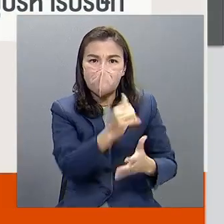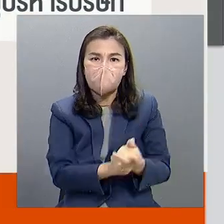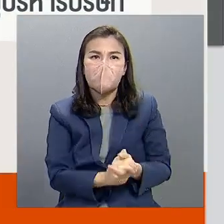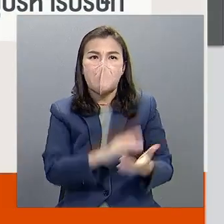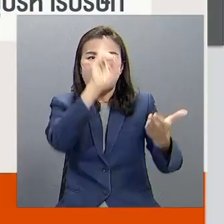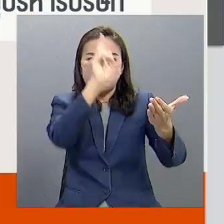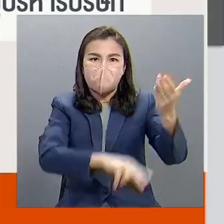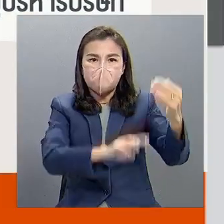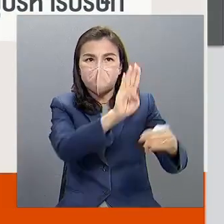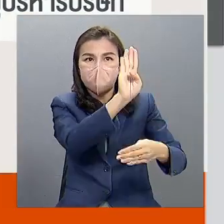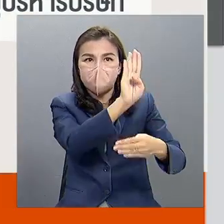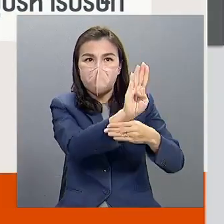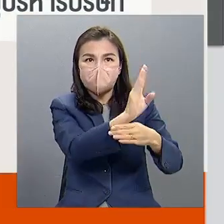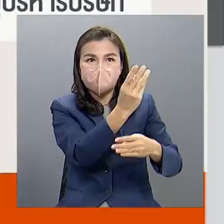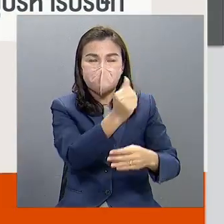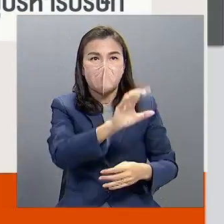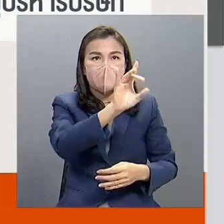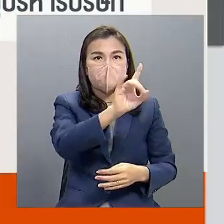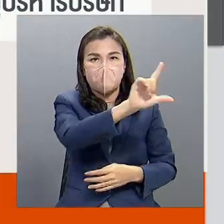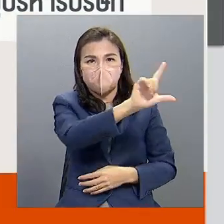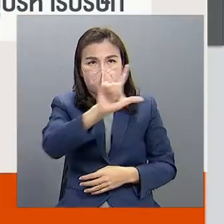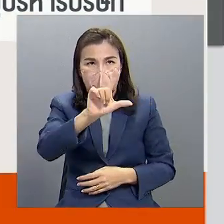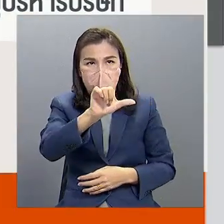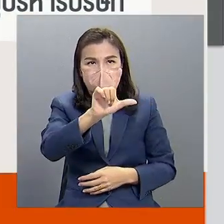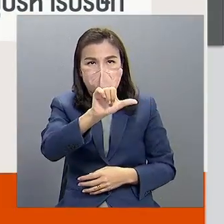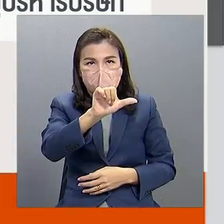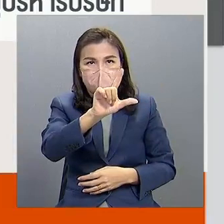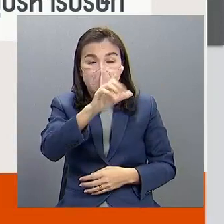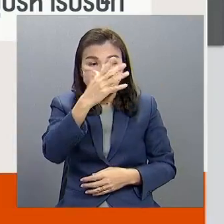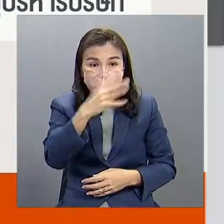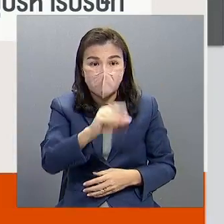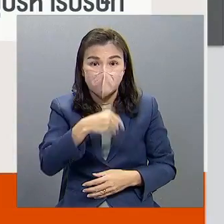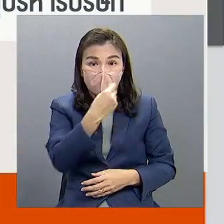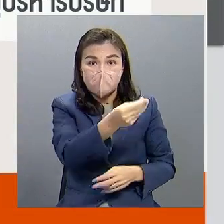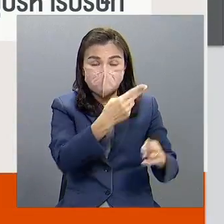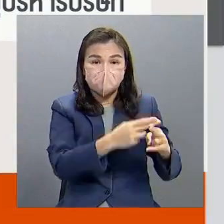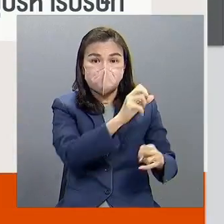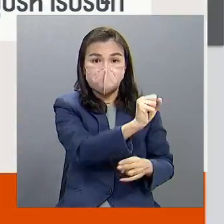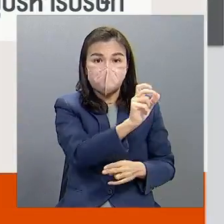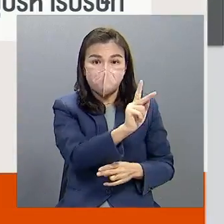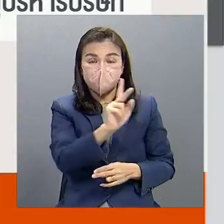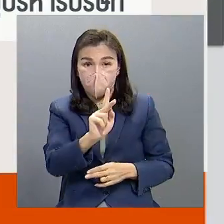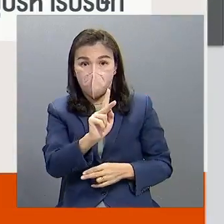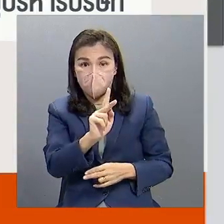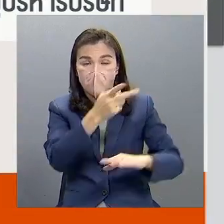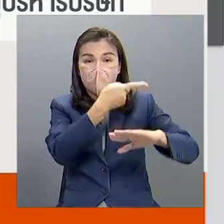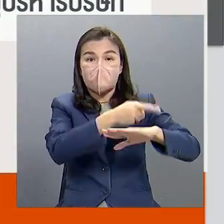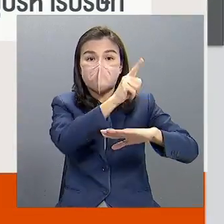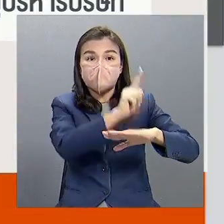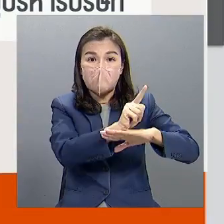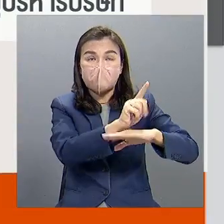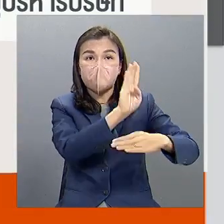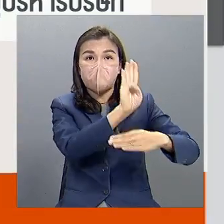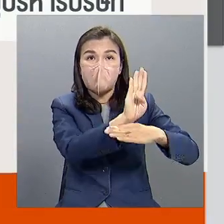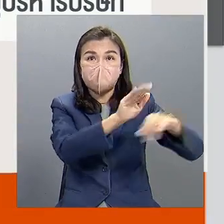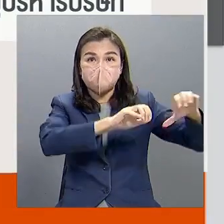ตคัพจำนวน8ล้านบาทและให้นายสกลกรสกวีประธานเจ้าหน้าที่บริหารบริษัท